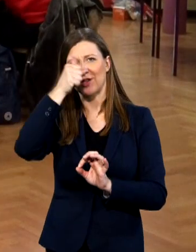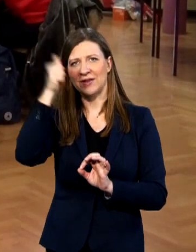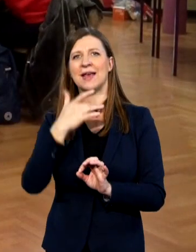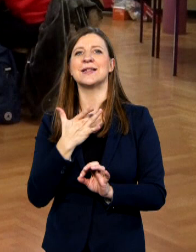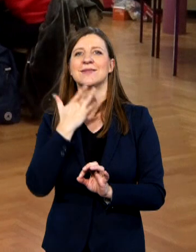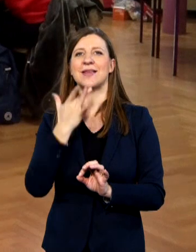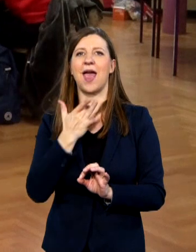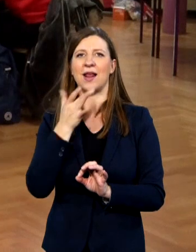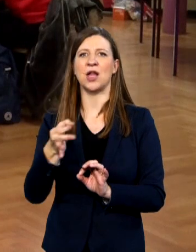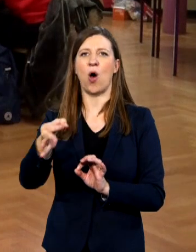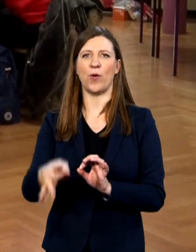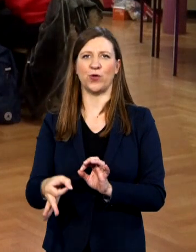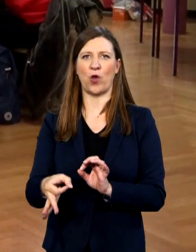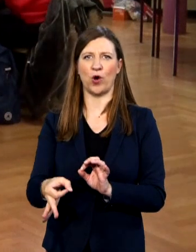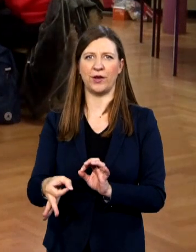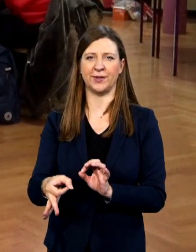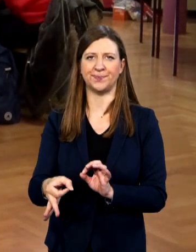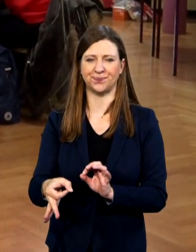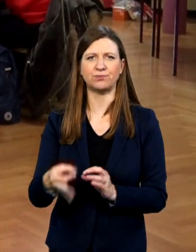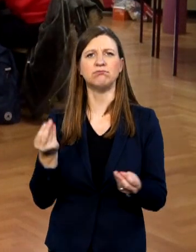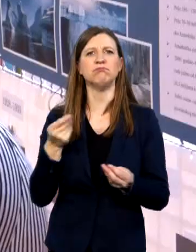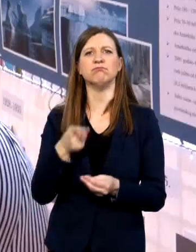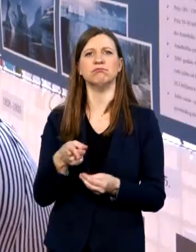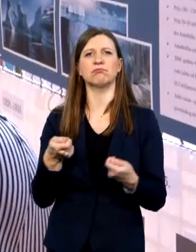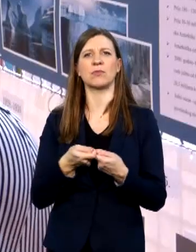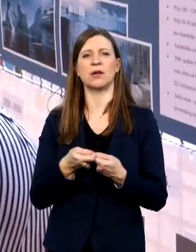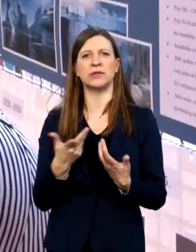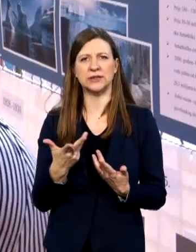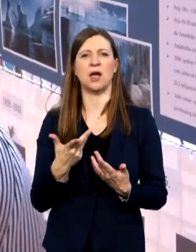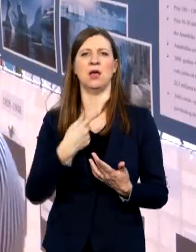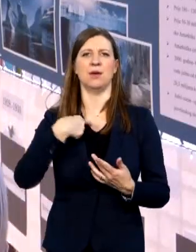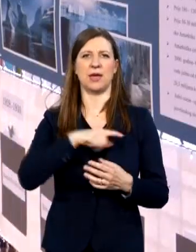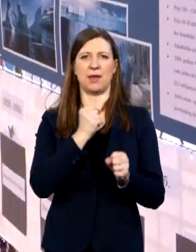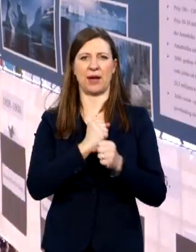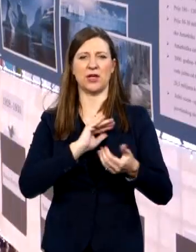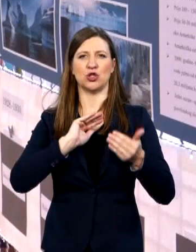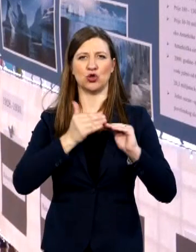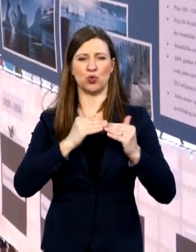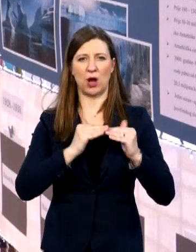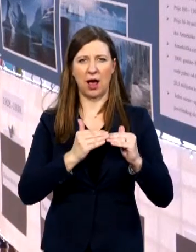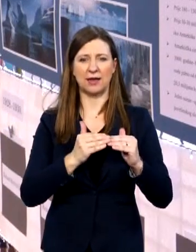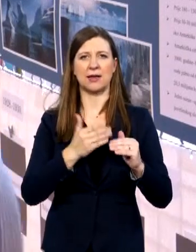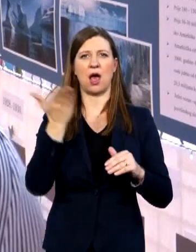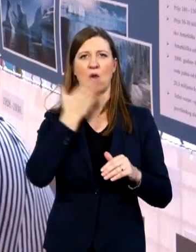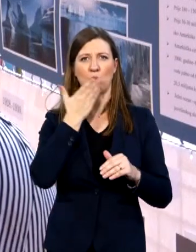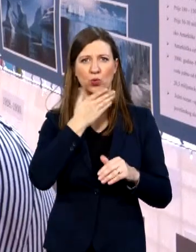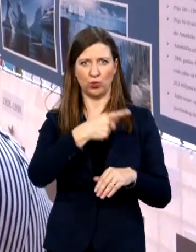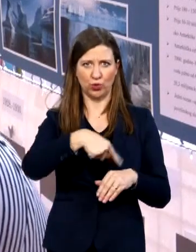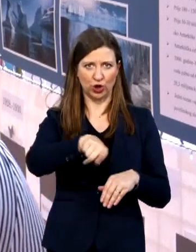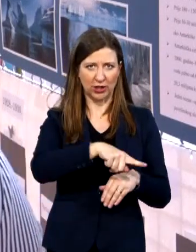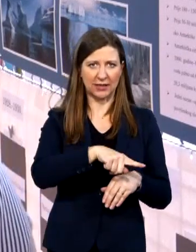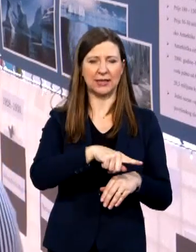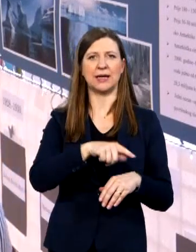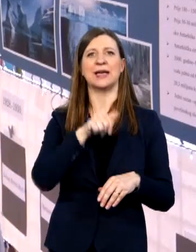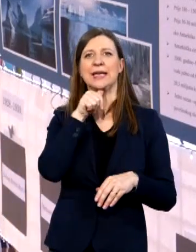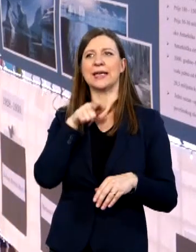nazvali Zeleni otok. Naime, o čemu se radi? U suradnji sa